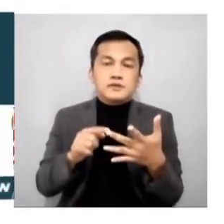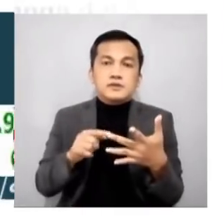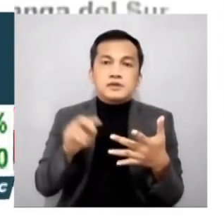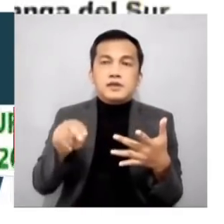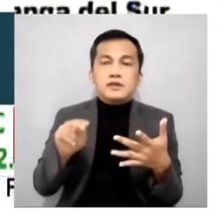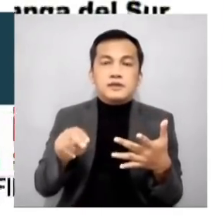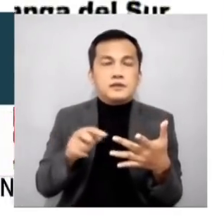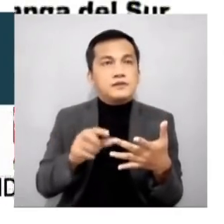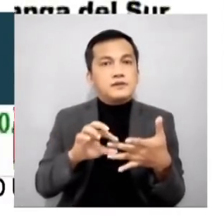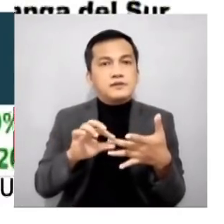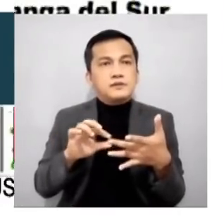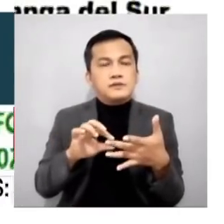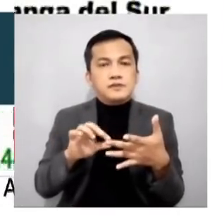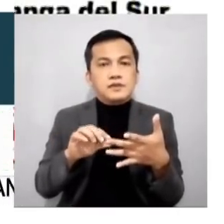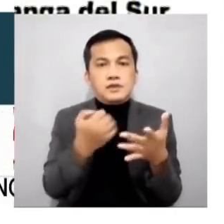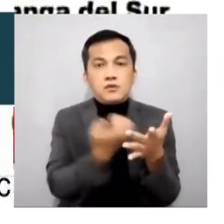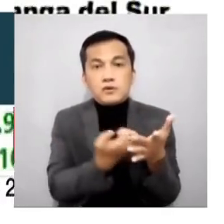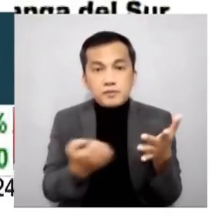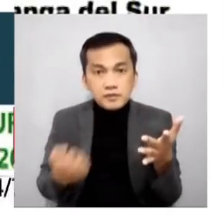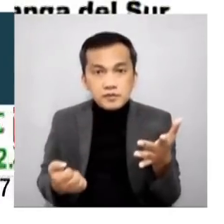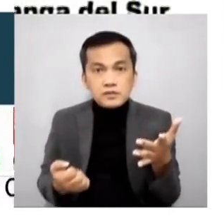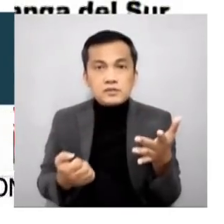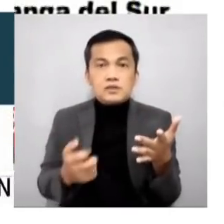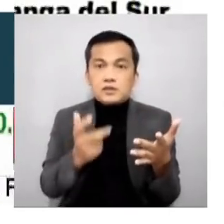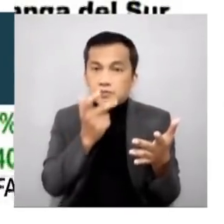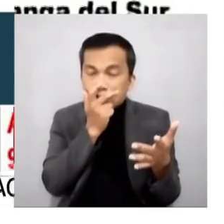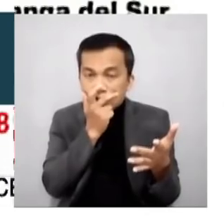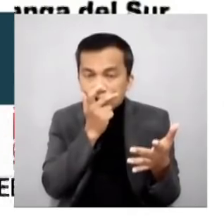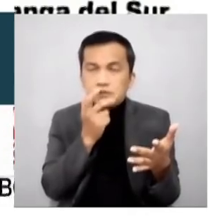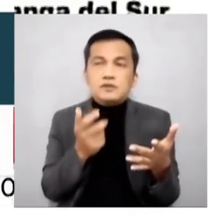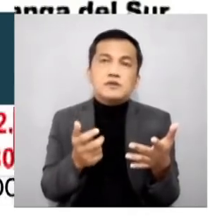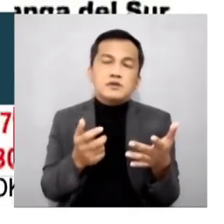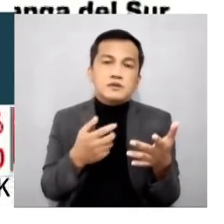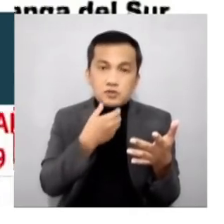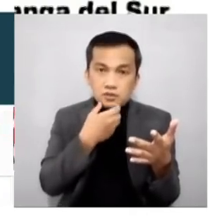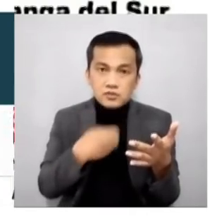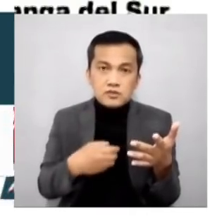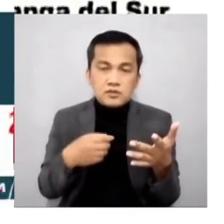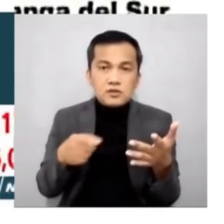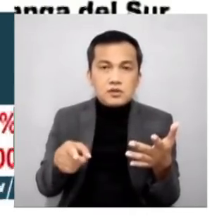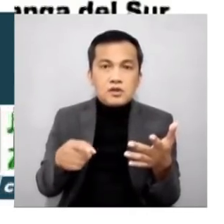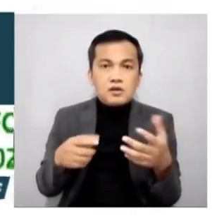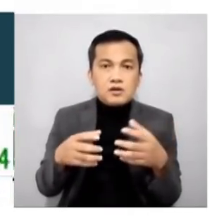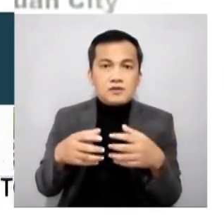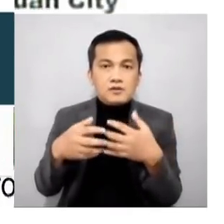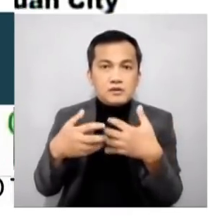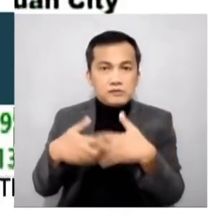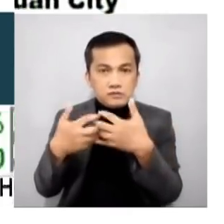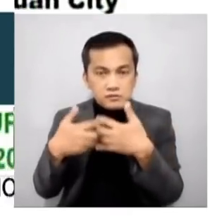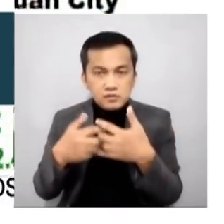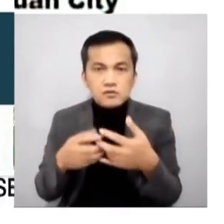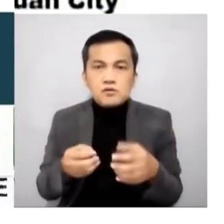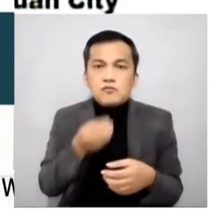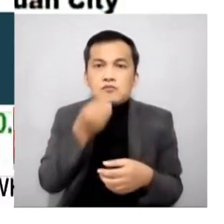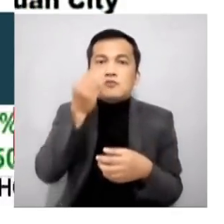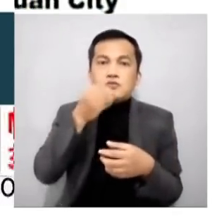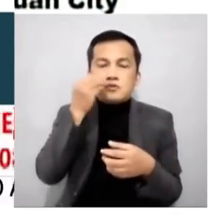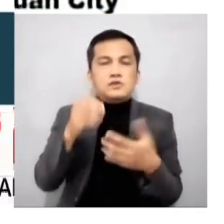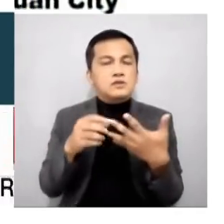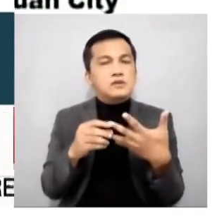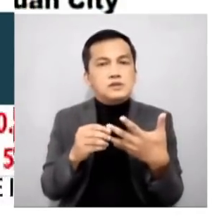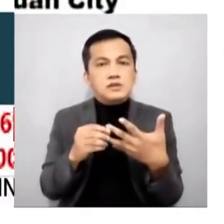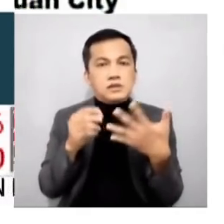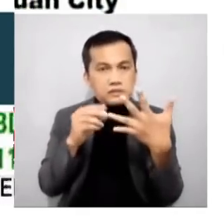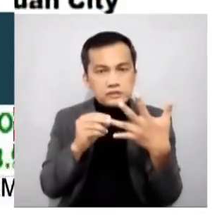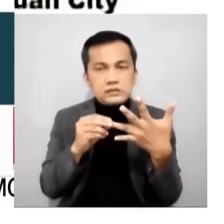mga equipments like ventilators and high flow oxygen cannula. Kailangan